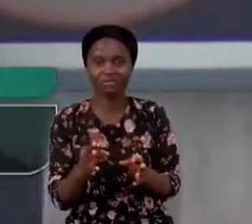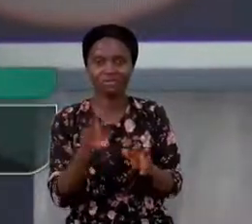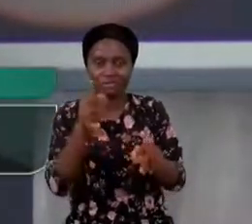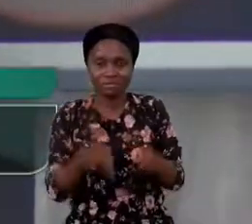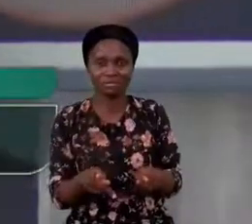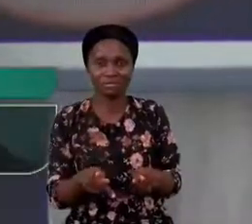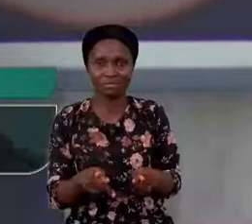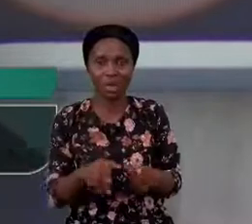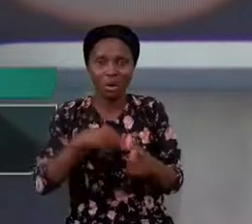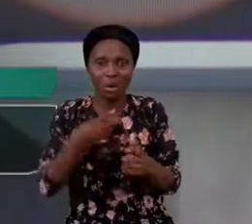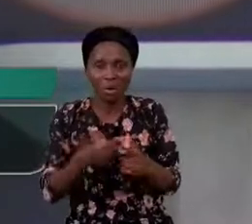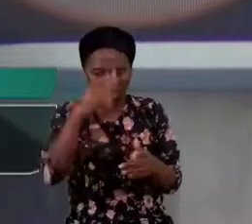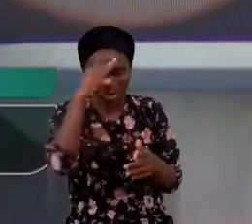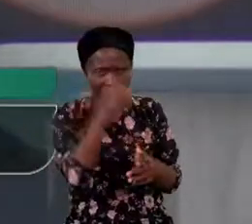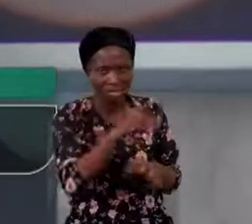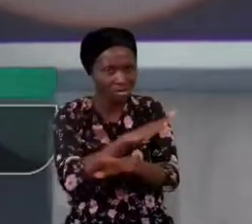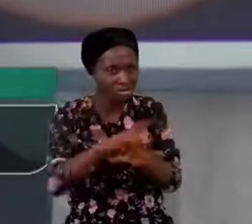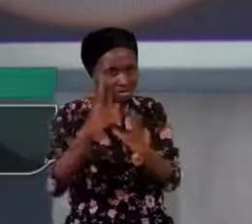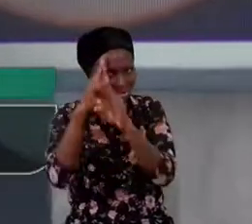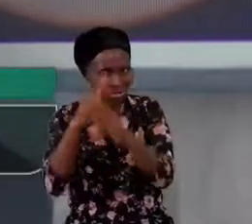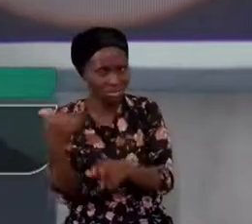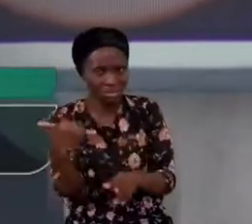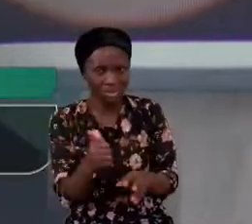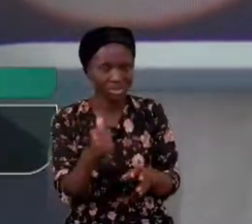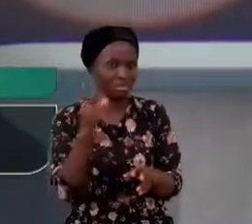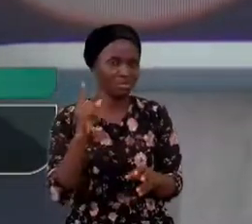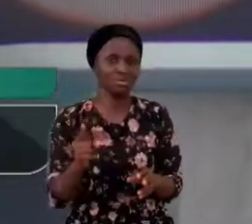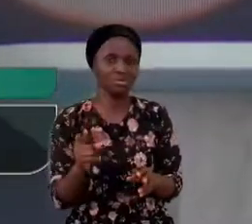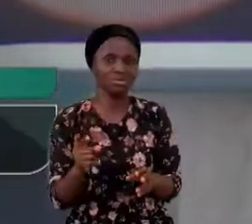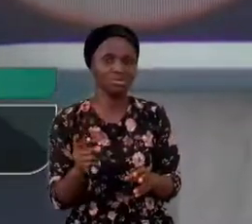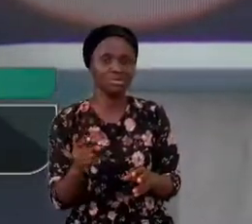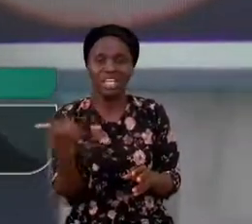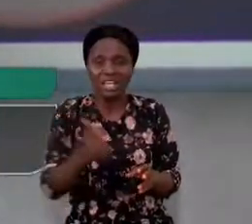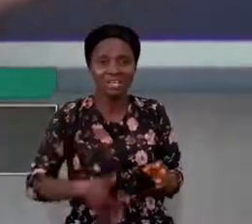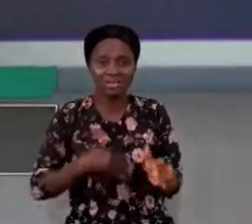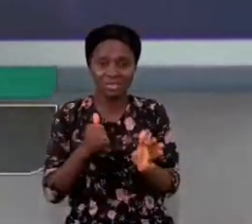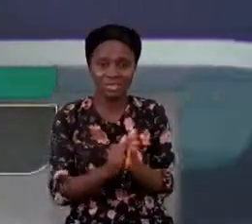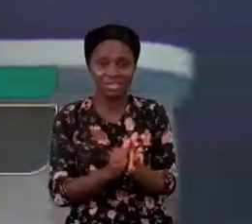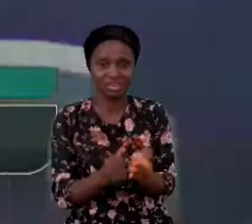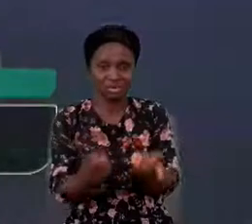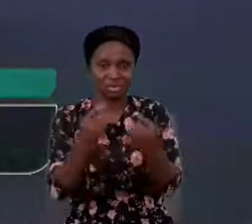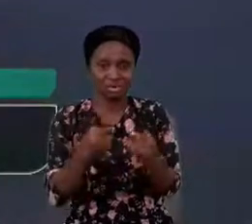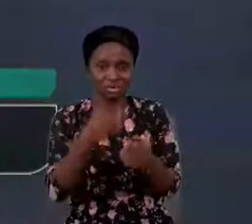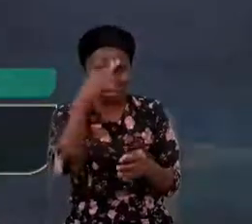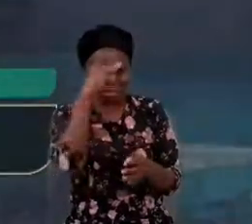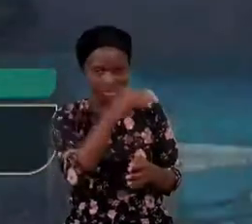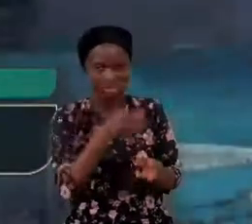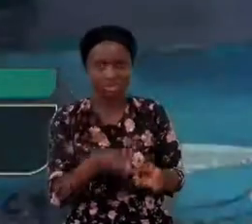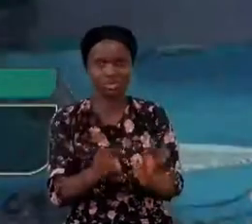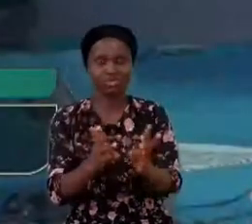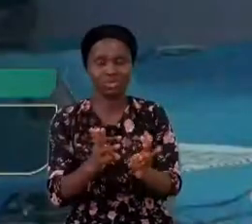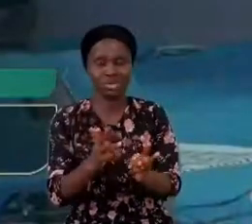langage pourri, ses réactions sont pourries, sa vie est pourrie, ses propos, les